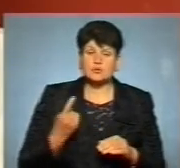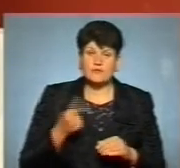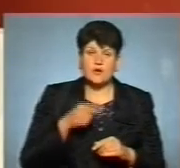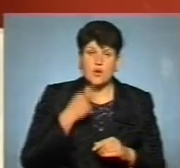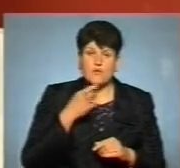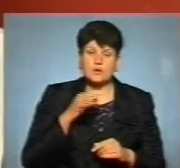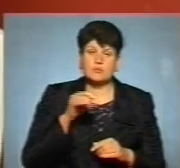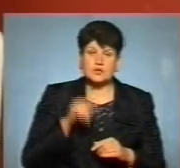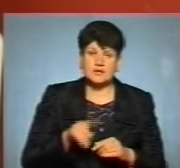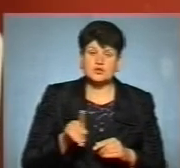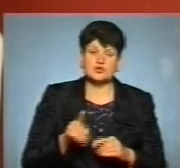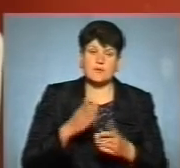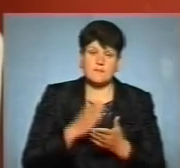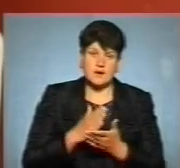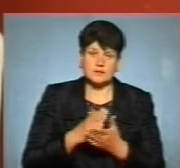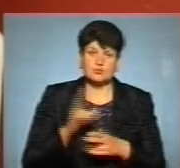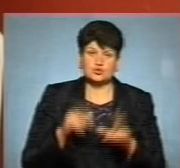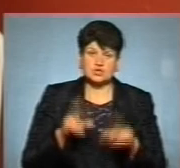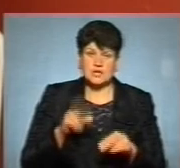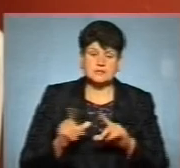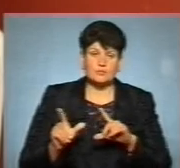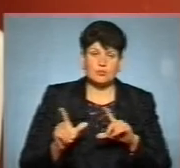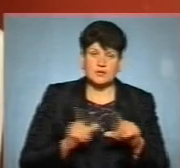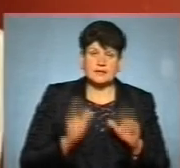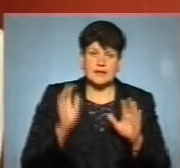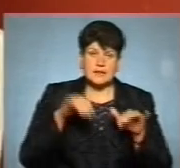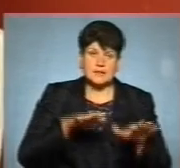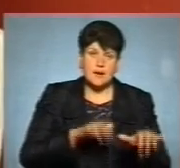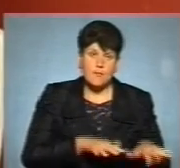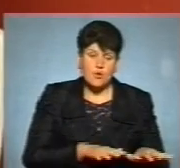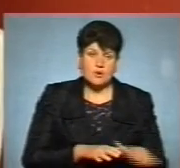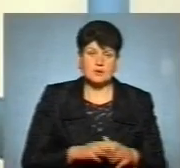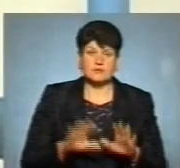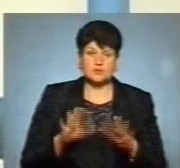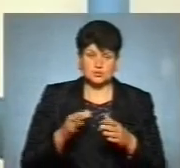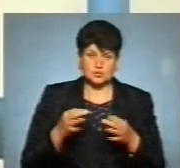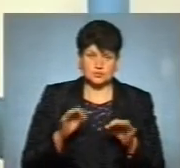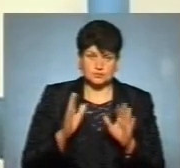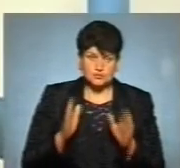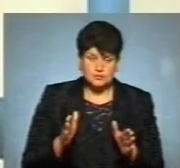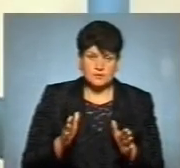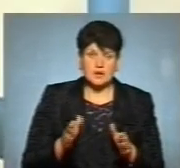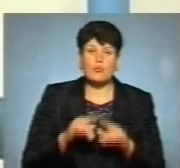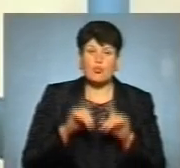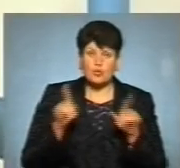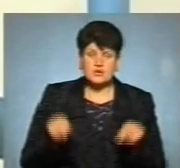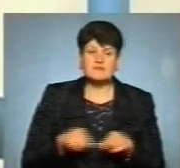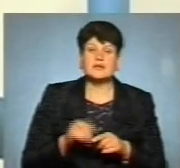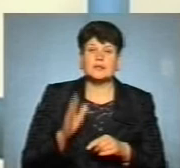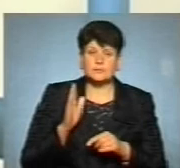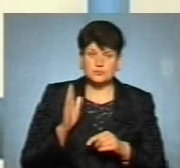про те, що все ж таки матимуть шанс поїхати на море у разі такого дозволу? Так, якщо буде дозвіл, путівки будуть